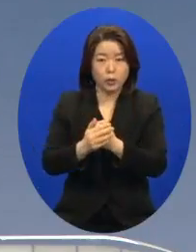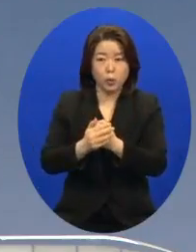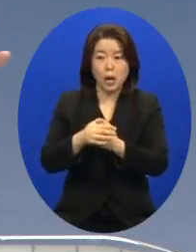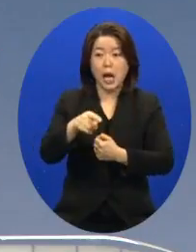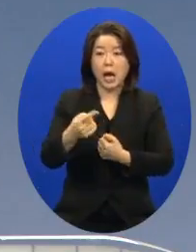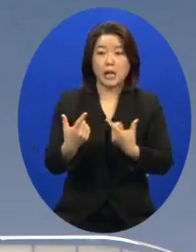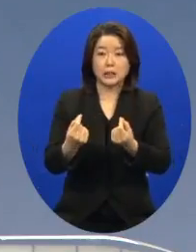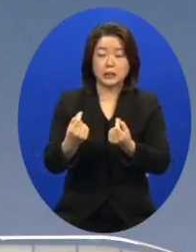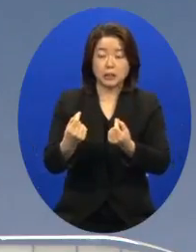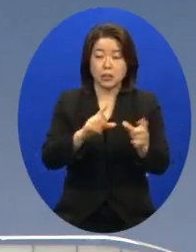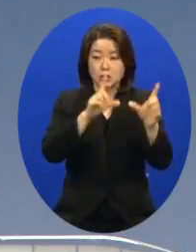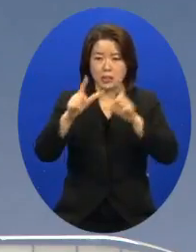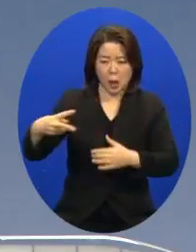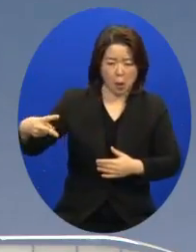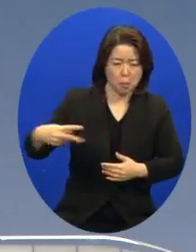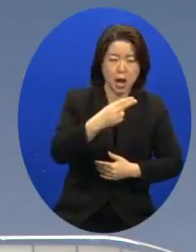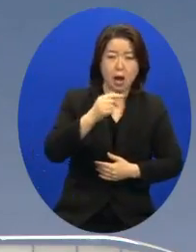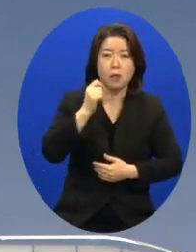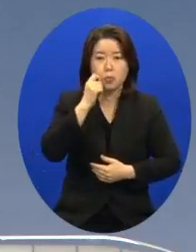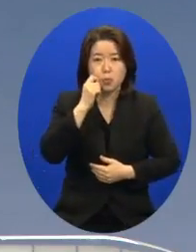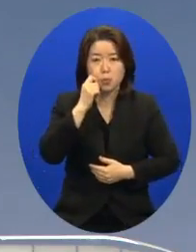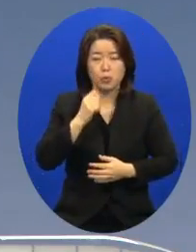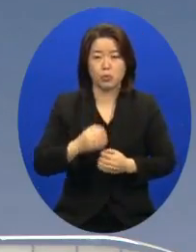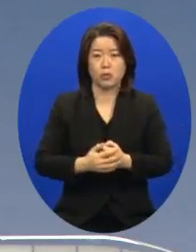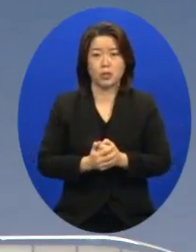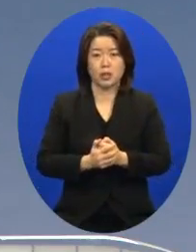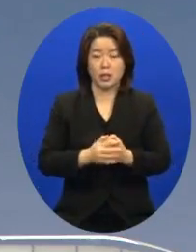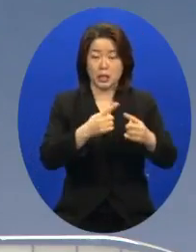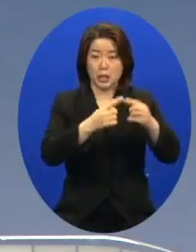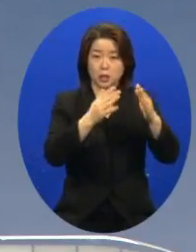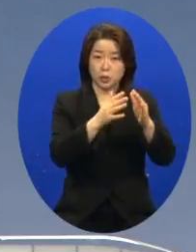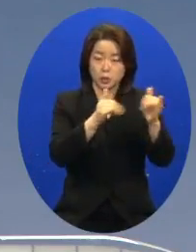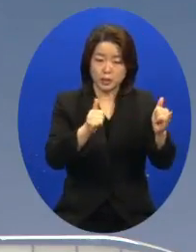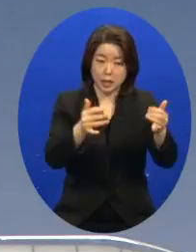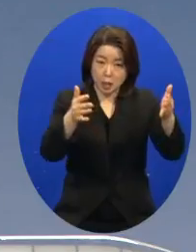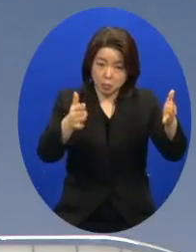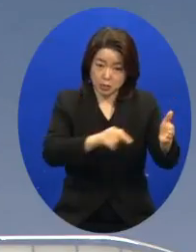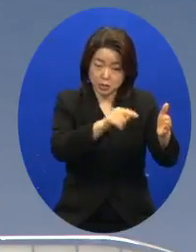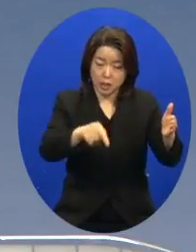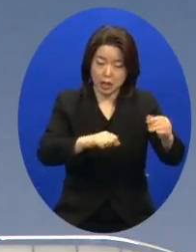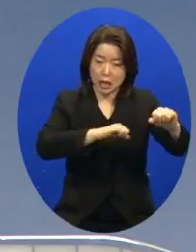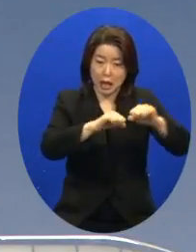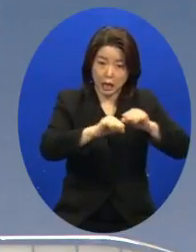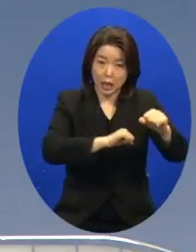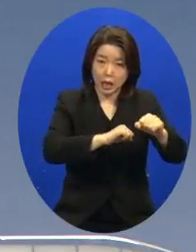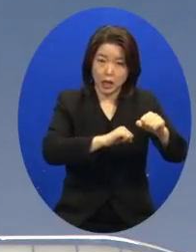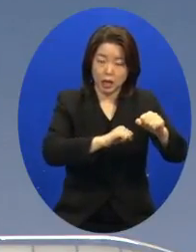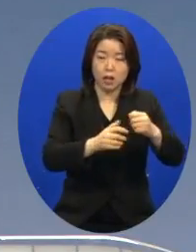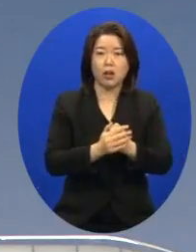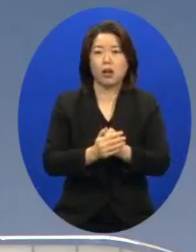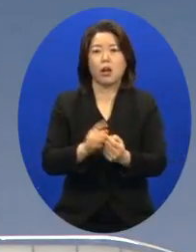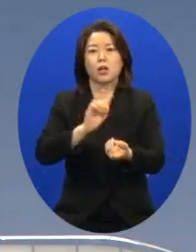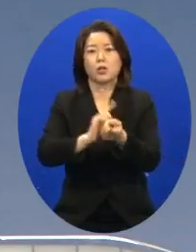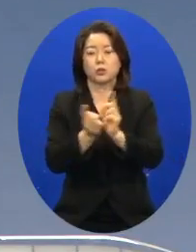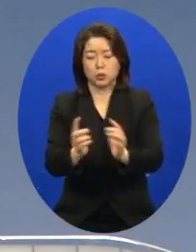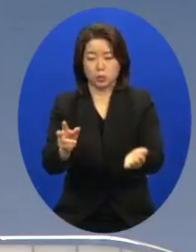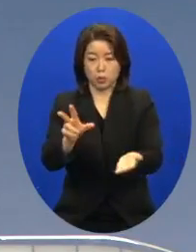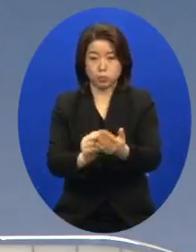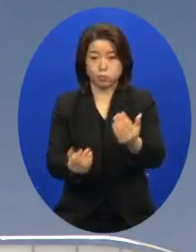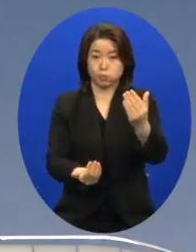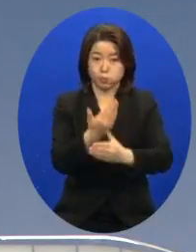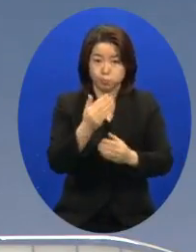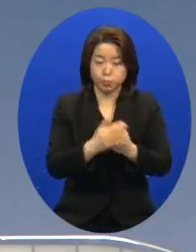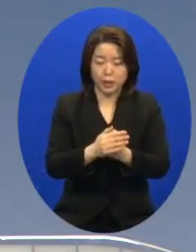그런 생활을 완전히 정산 하지 못하고 그리고 교인들 끼리 사이에도 그런 일을 행하다가 서로 문제가 생겨서